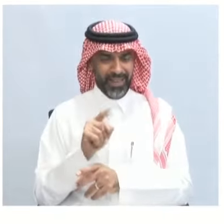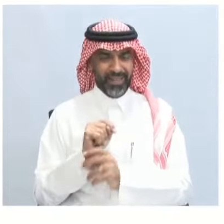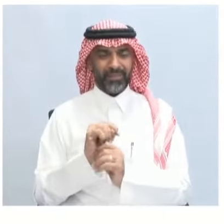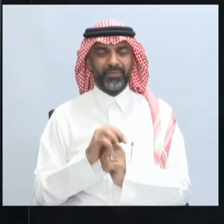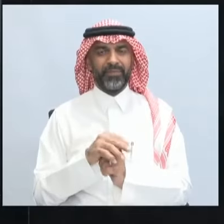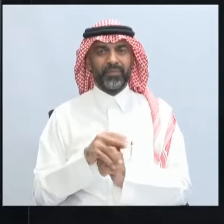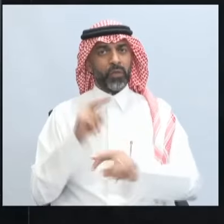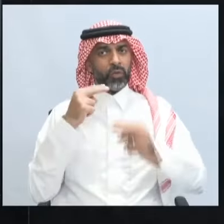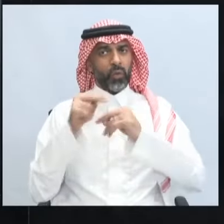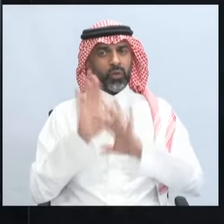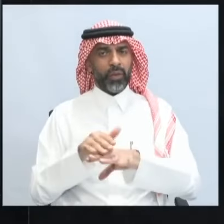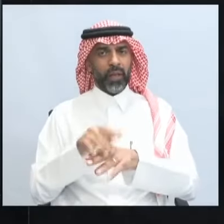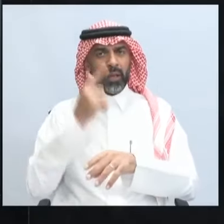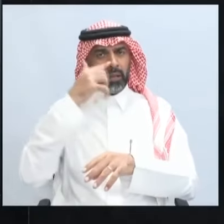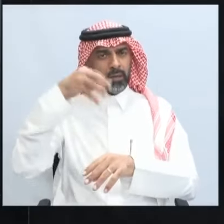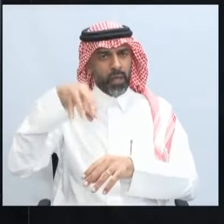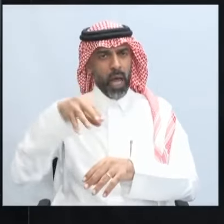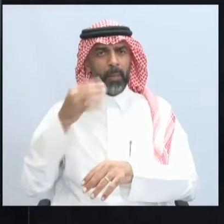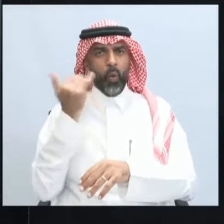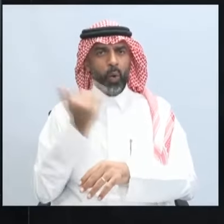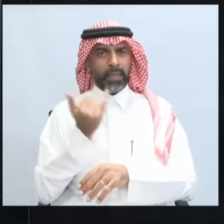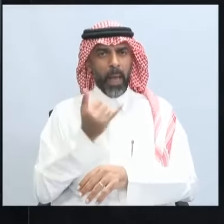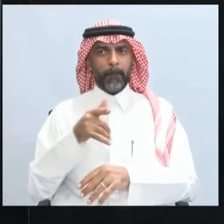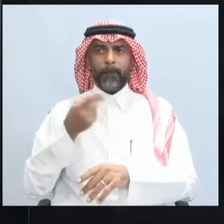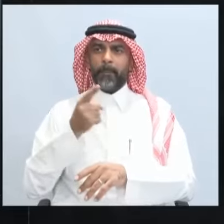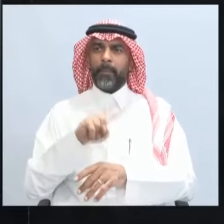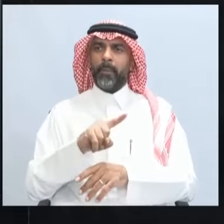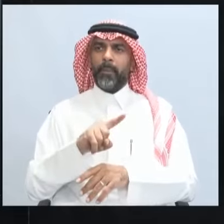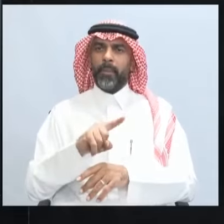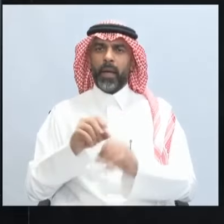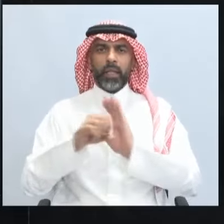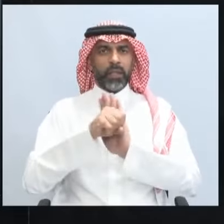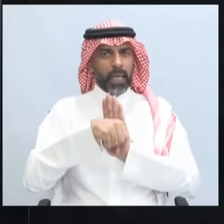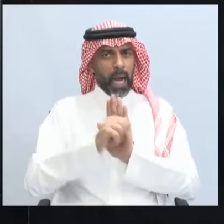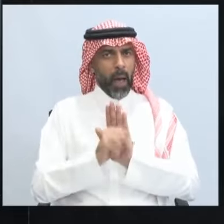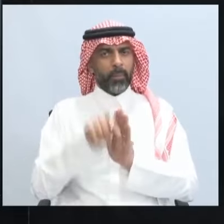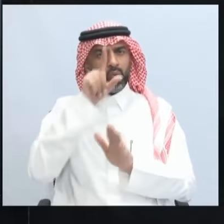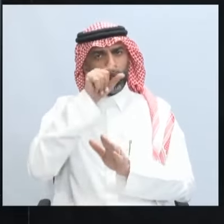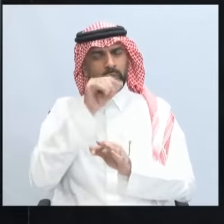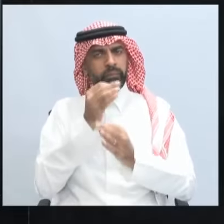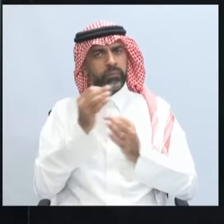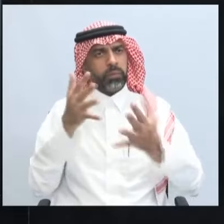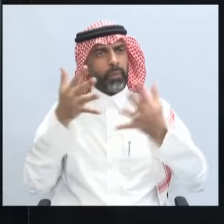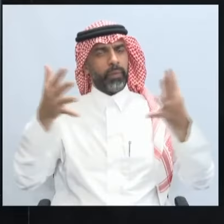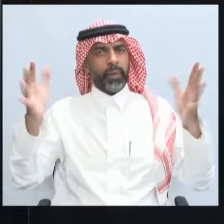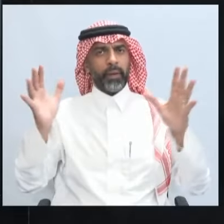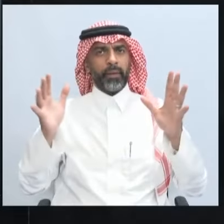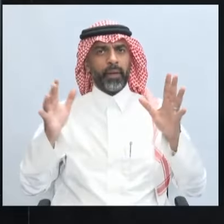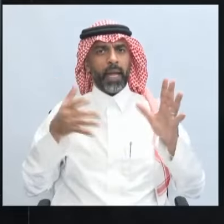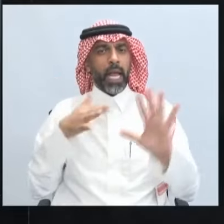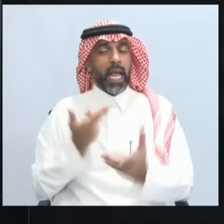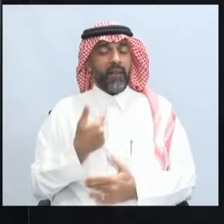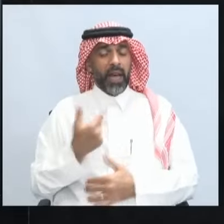لديه اكثر من وسيله تواصل مع الاخرين فهذه التقنيه وهذه الوسيله للتواصل مع الاخرين